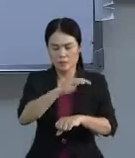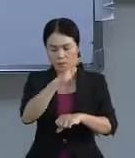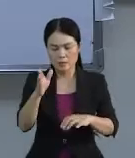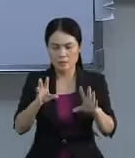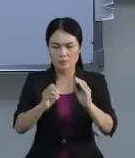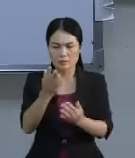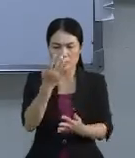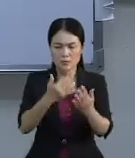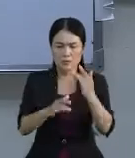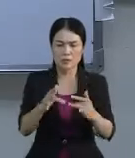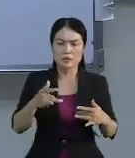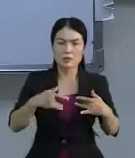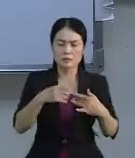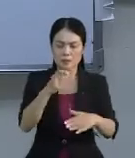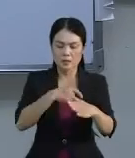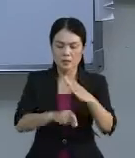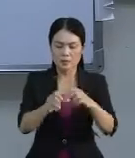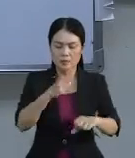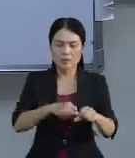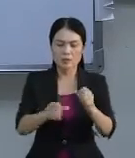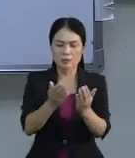5